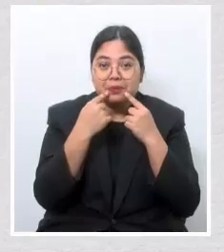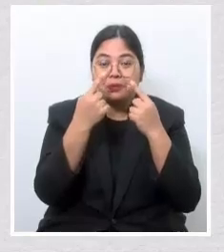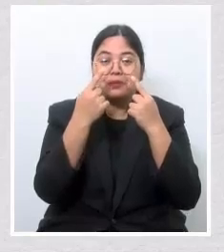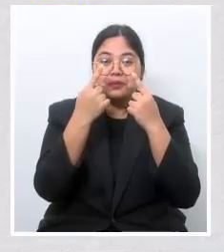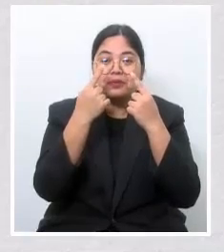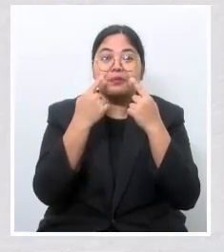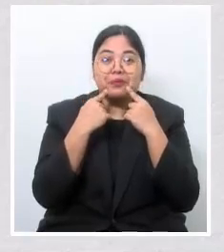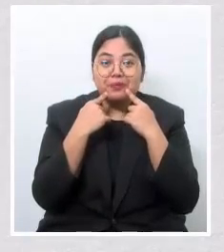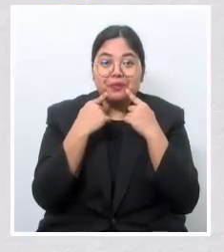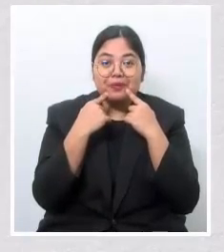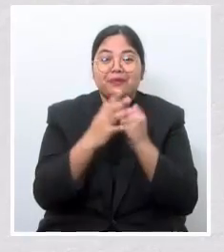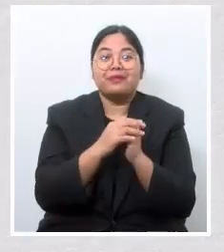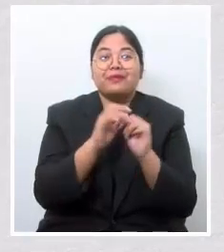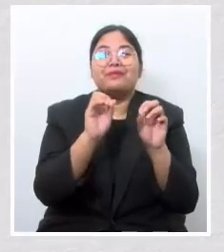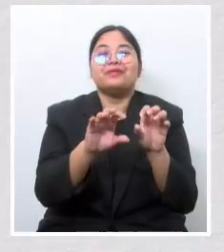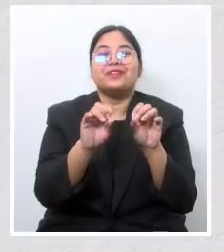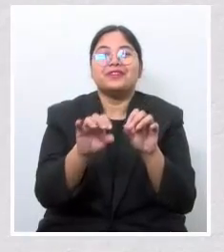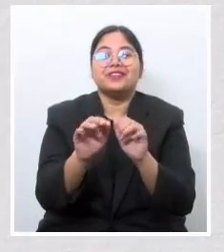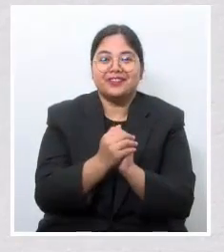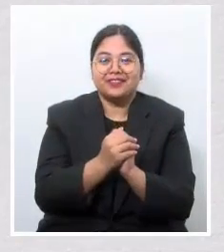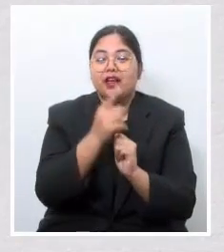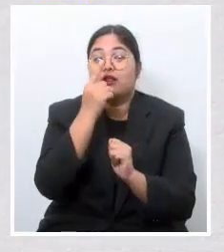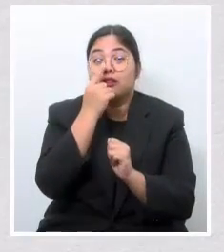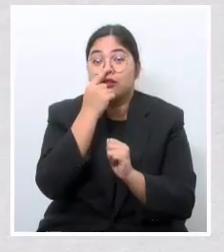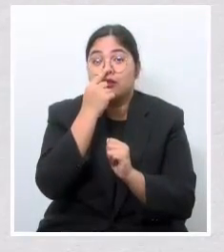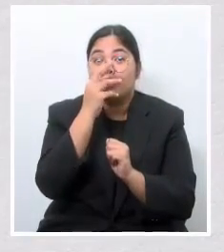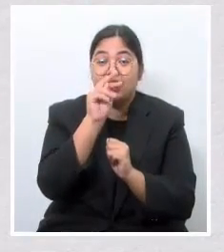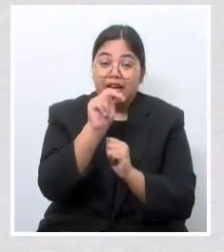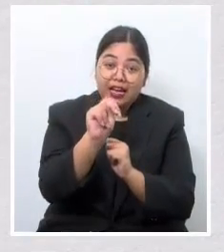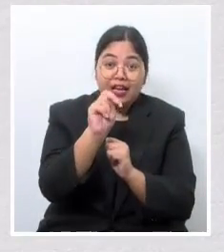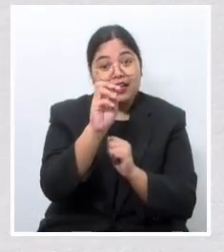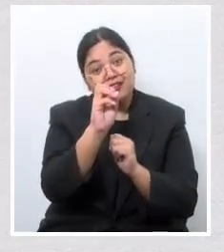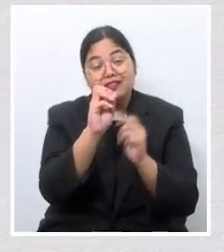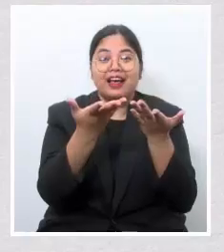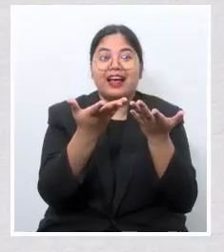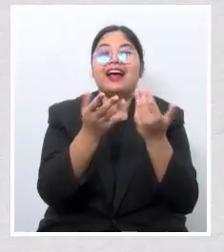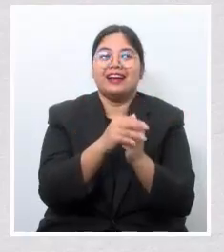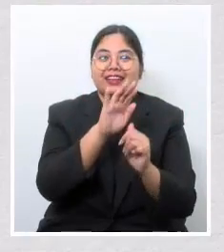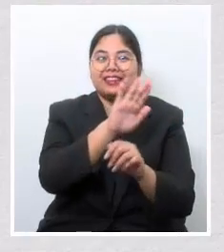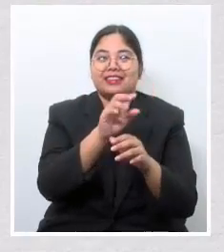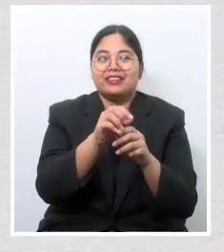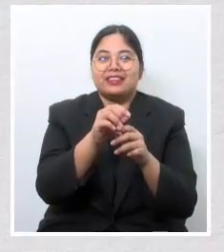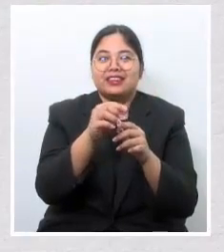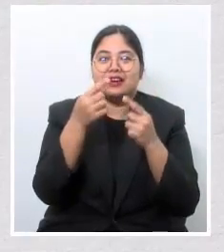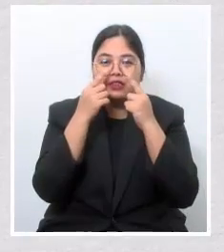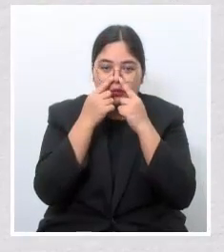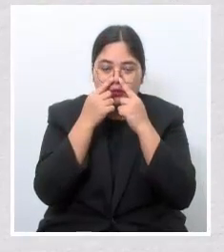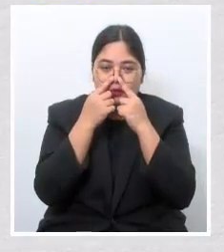ว่าปาก Nosenด้วยด้วทุก